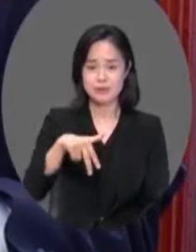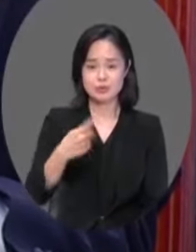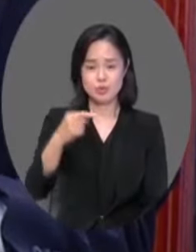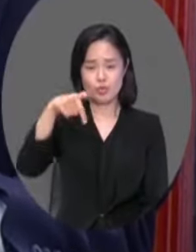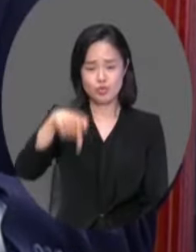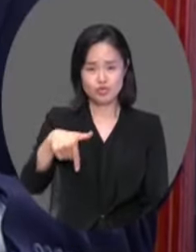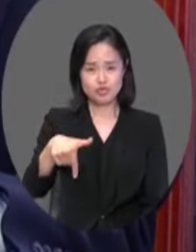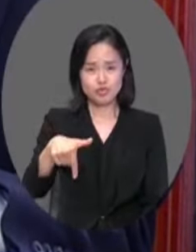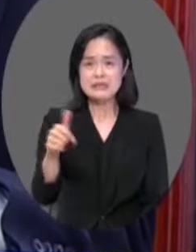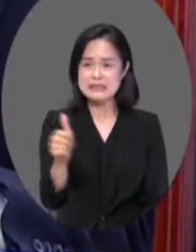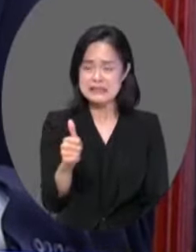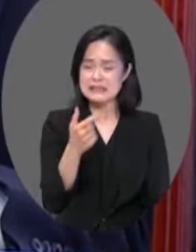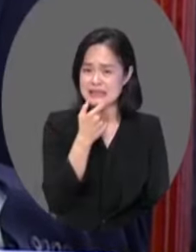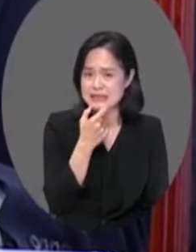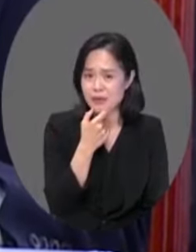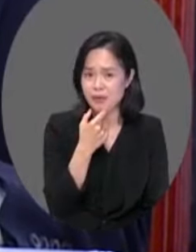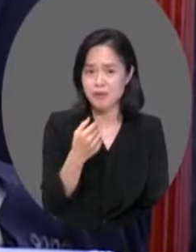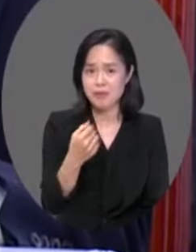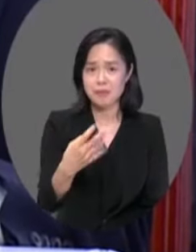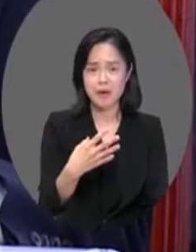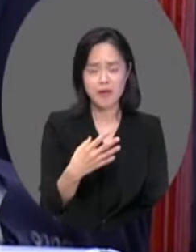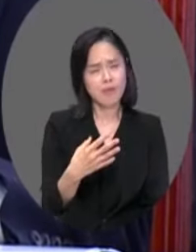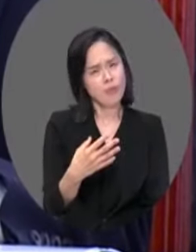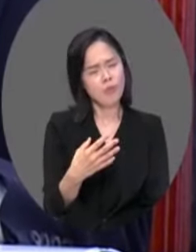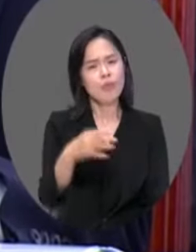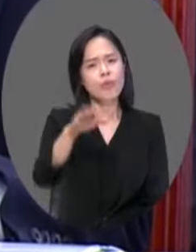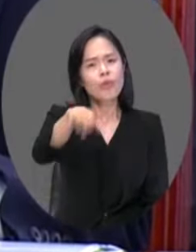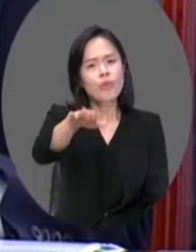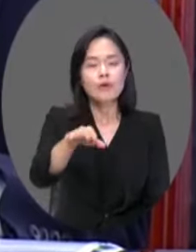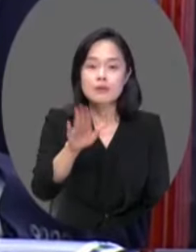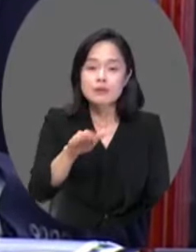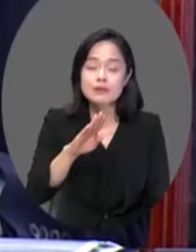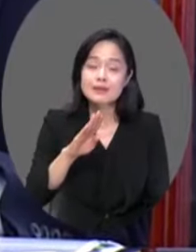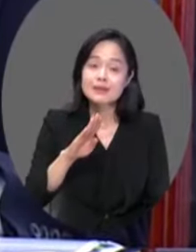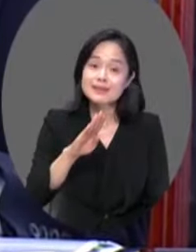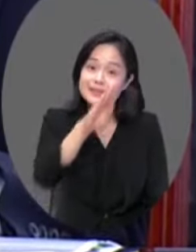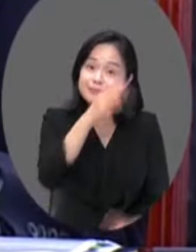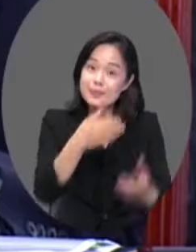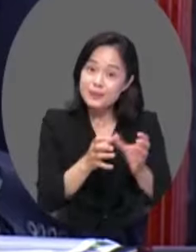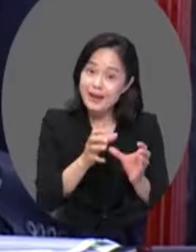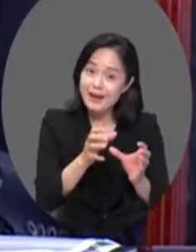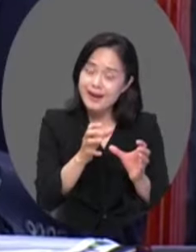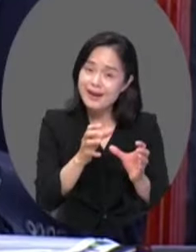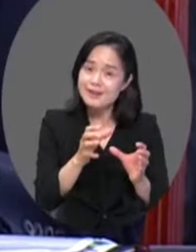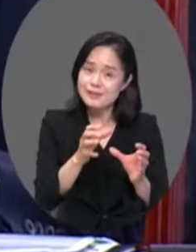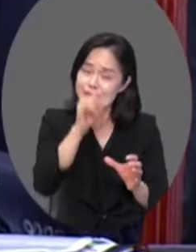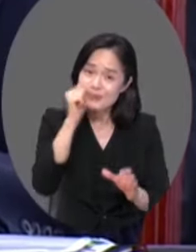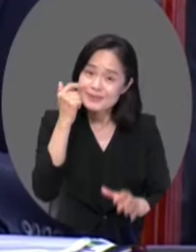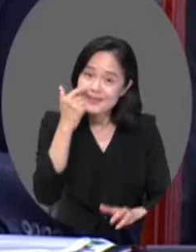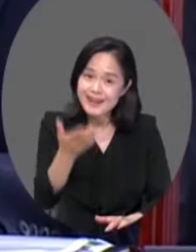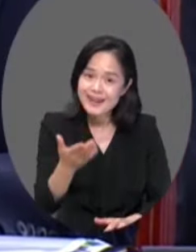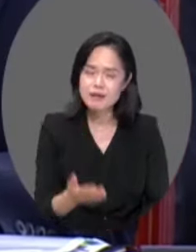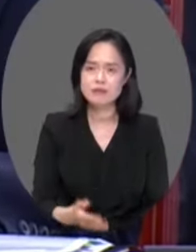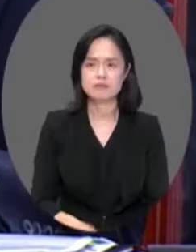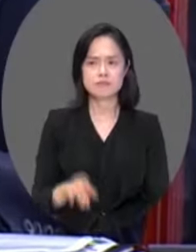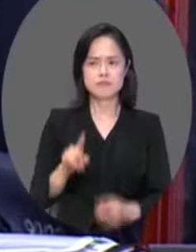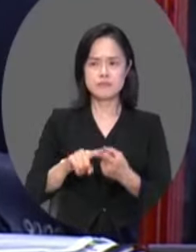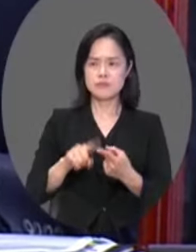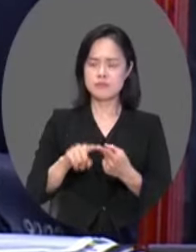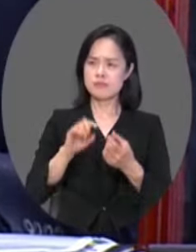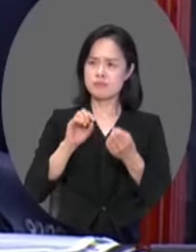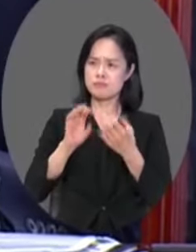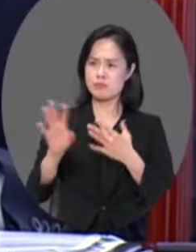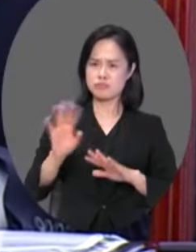좋아하십니까? 좋아하고 안 하고 제가 답변할 사항은 아닌 것 같습니다. 그럼 과거에 보면은 윤석열 캠프에서 활동하신 이력이 있다는 것이